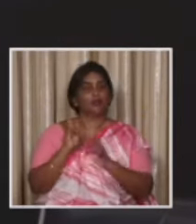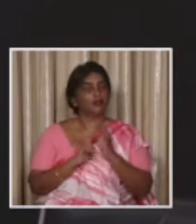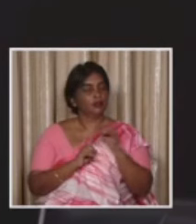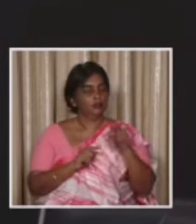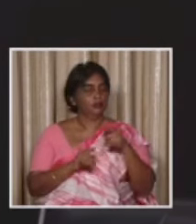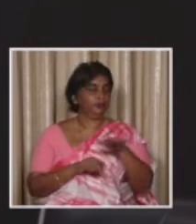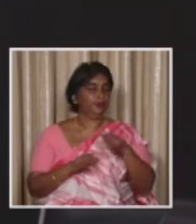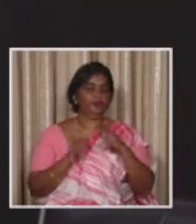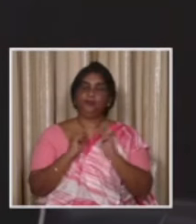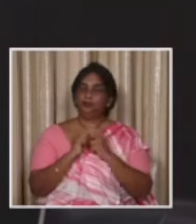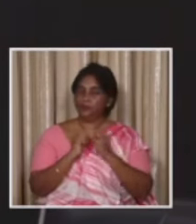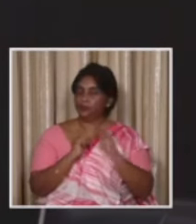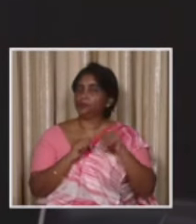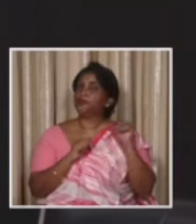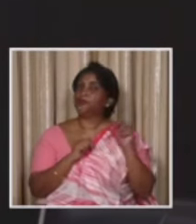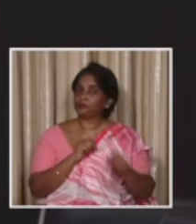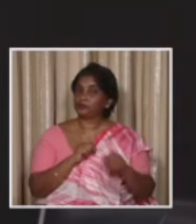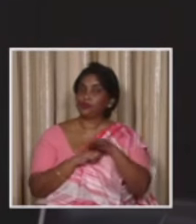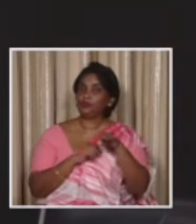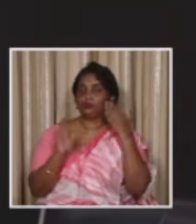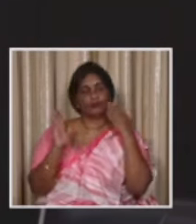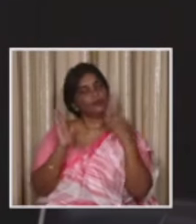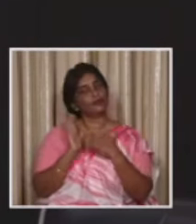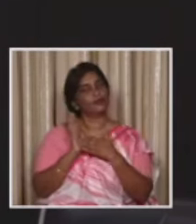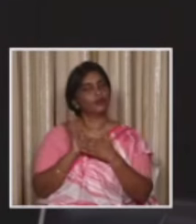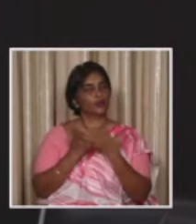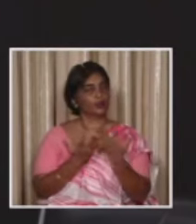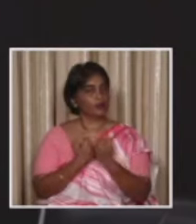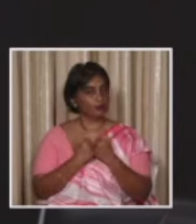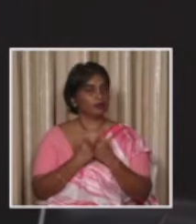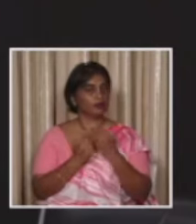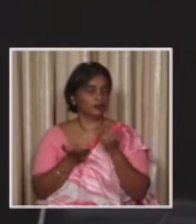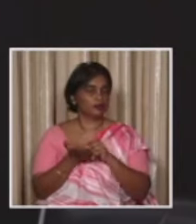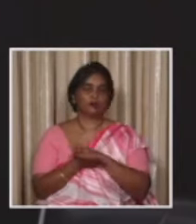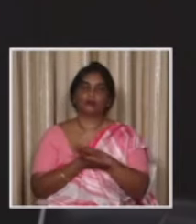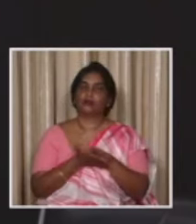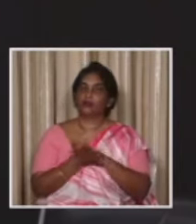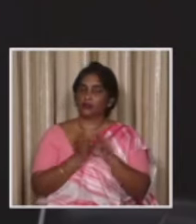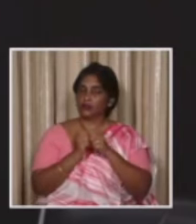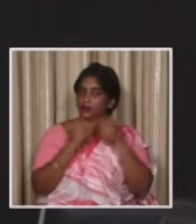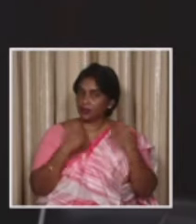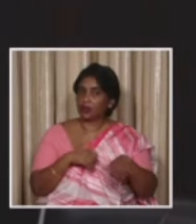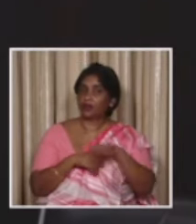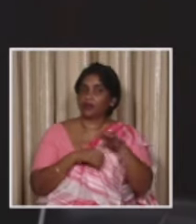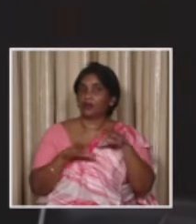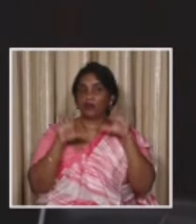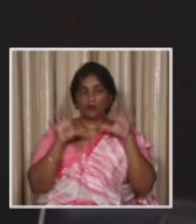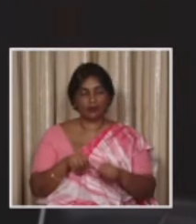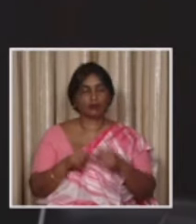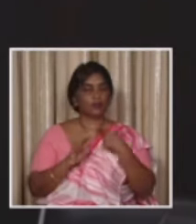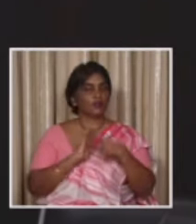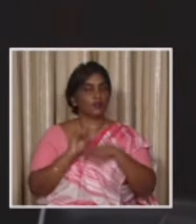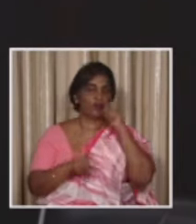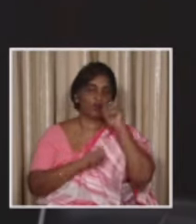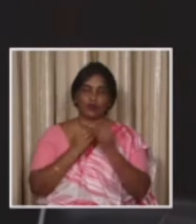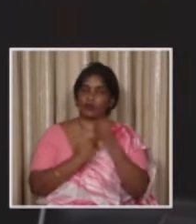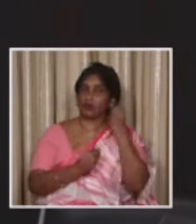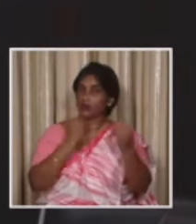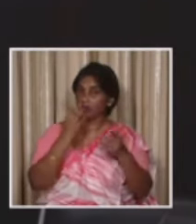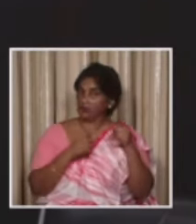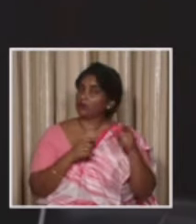මේ ඉඩම් ප්‍රශ්නය. අද ඒ ඉඩම් සඳහා අවශ්‍ය කරන ප්‍රතිසංස්කරණ කරලා ඉඩම් වල අයිතිය මේ රටේ ජනතාවට ලබා